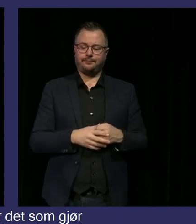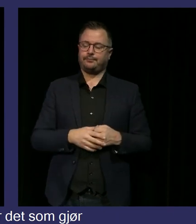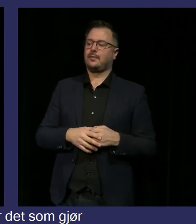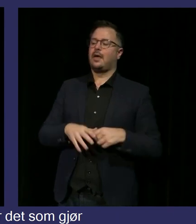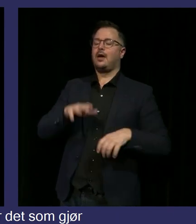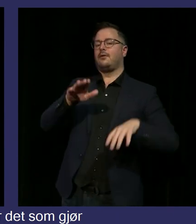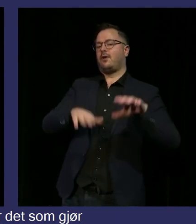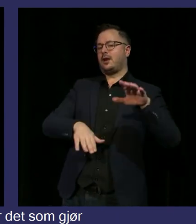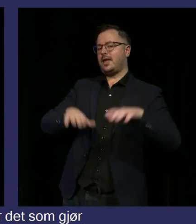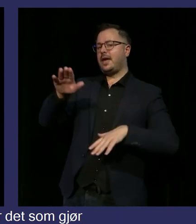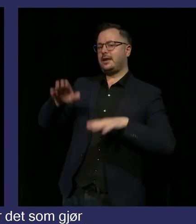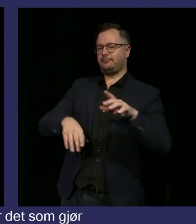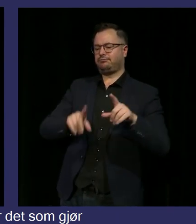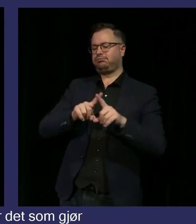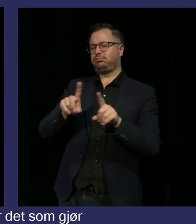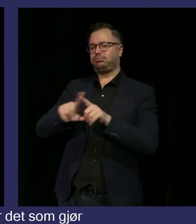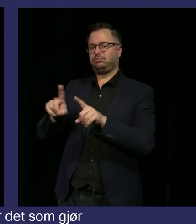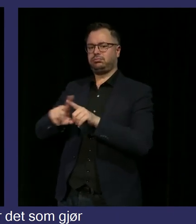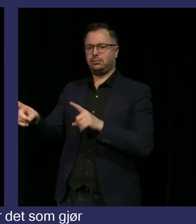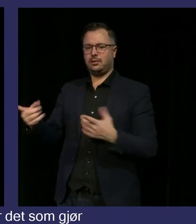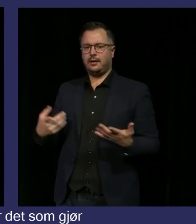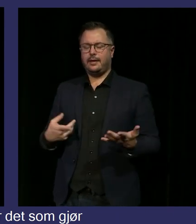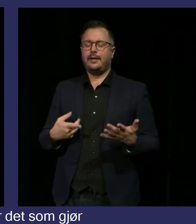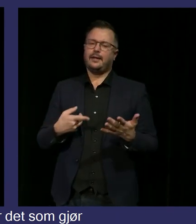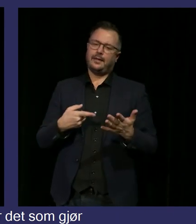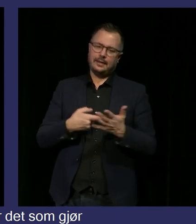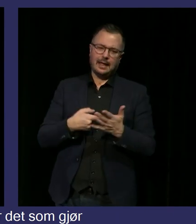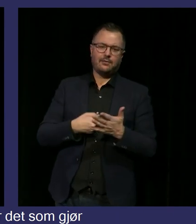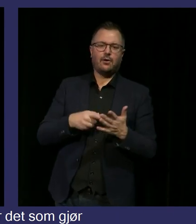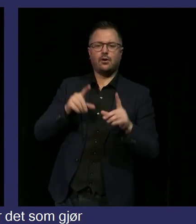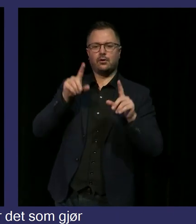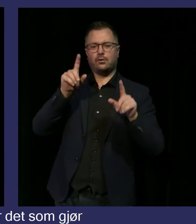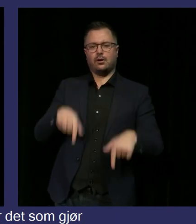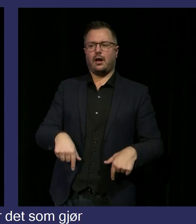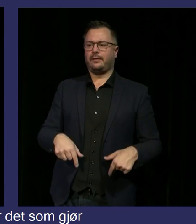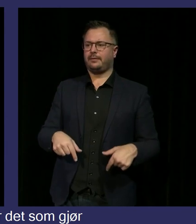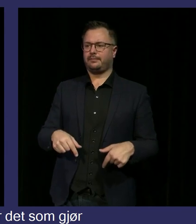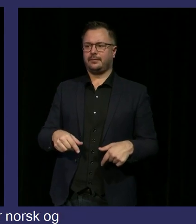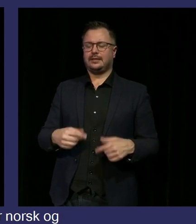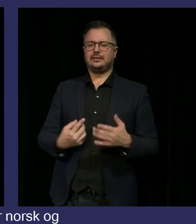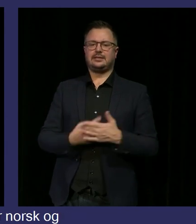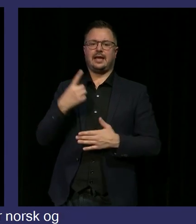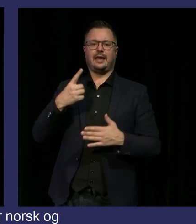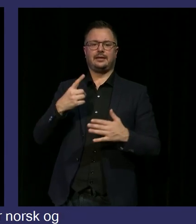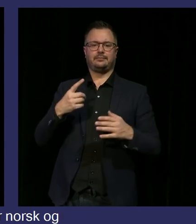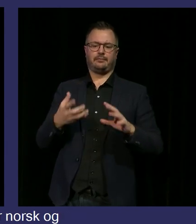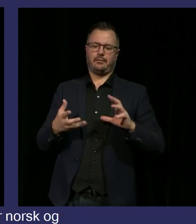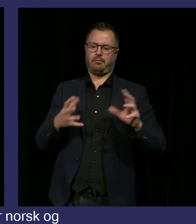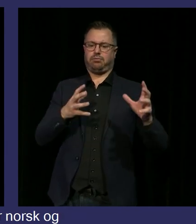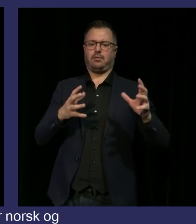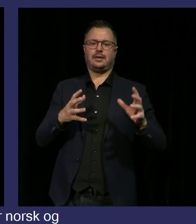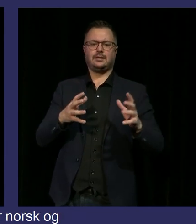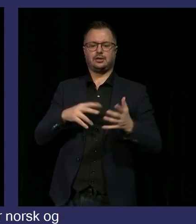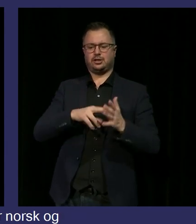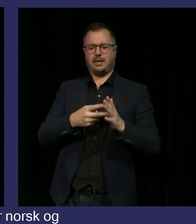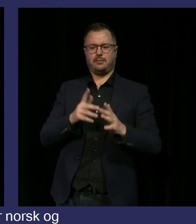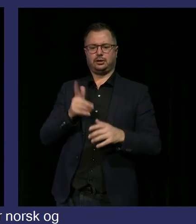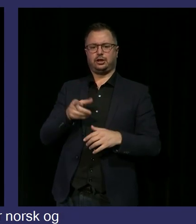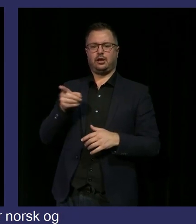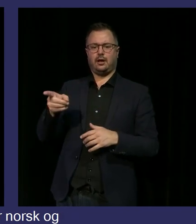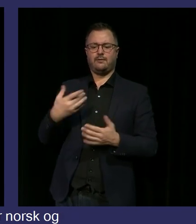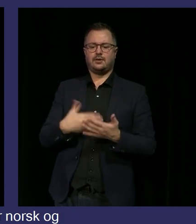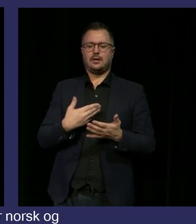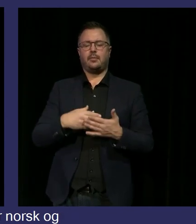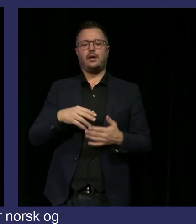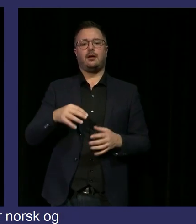forskjellig, og det det som gjør at det kan bli litt sånn skjevhet I systemet også. At de som har ressurssterk familie, som snakker norsk